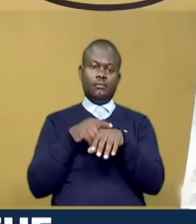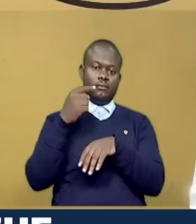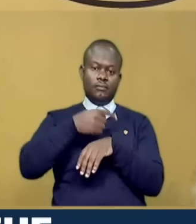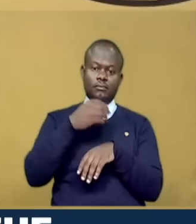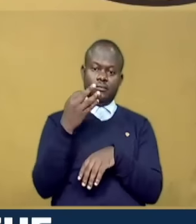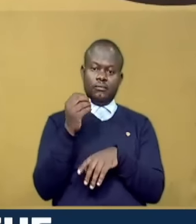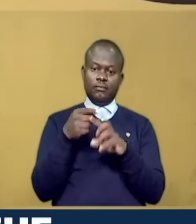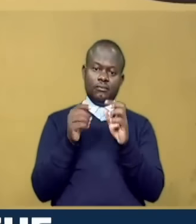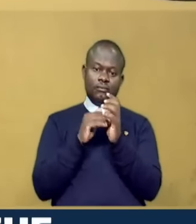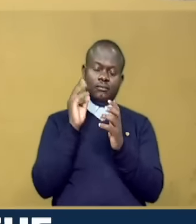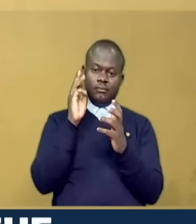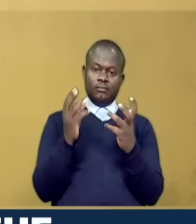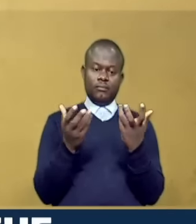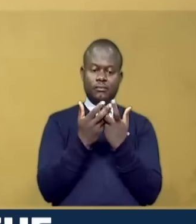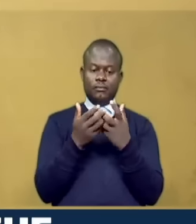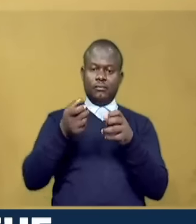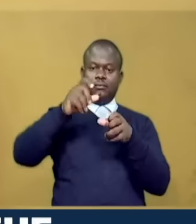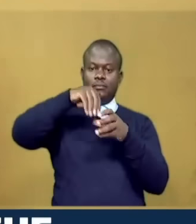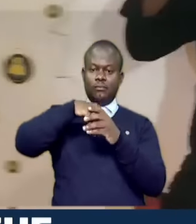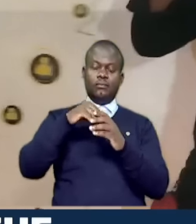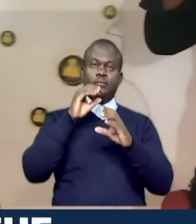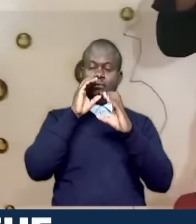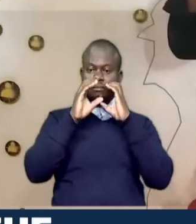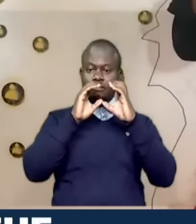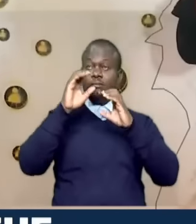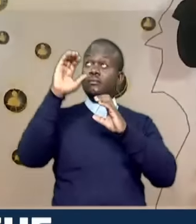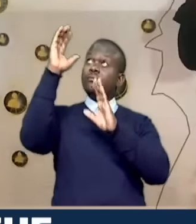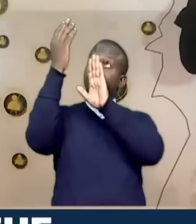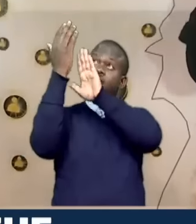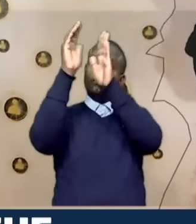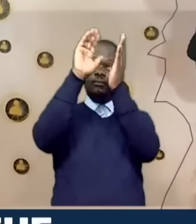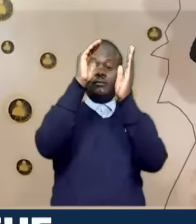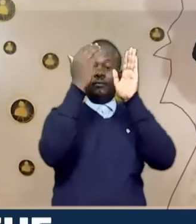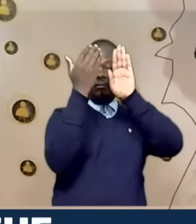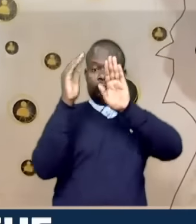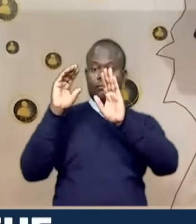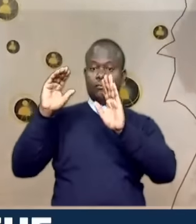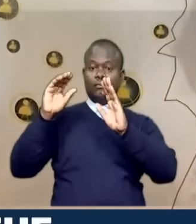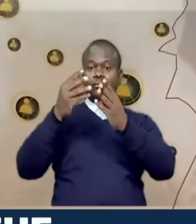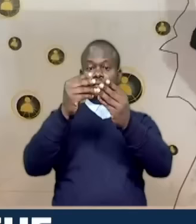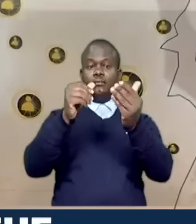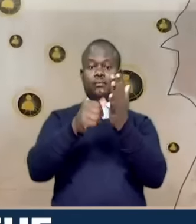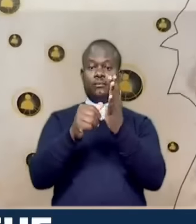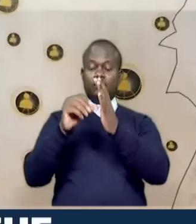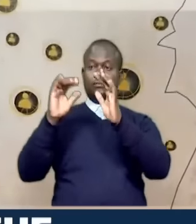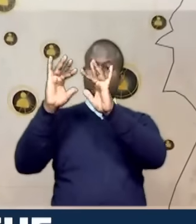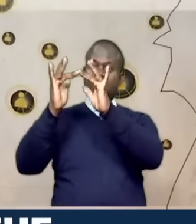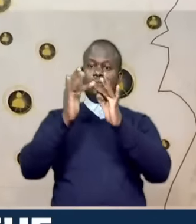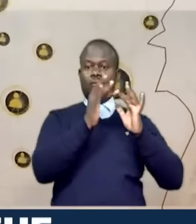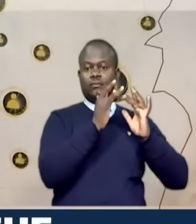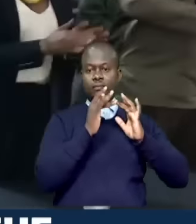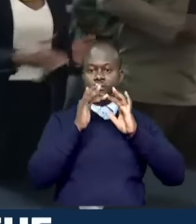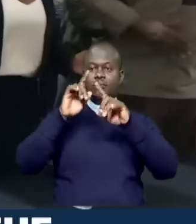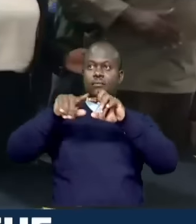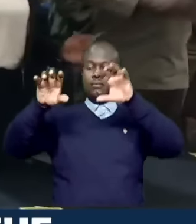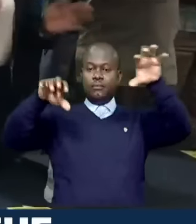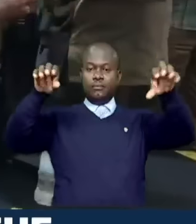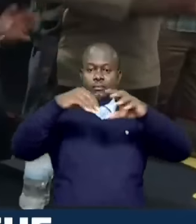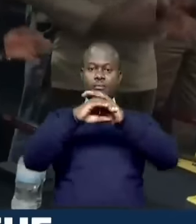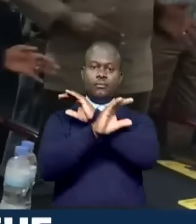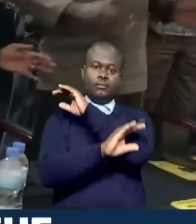ariko bizanajyana no kongera iminara y'itumanaho mu rwego rwo gukemura ibibazo byihuza nzira bikunda kugaragara mu duce tumwe na tumwe